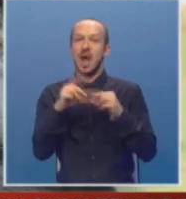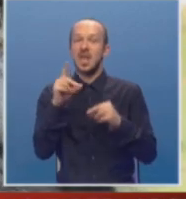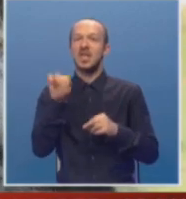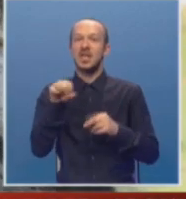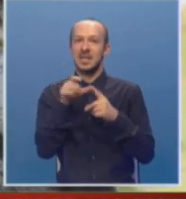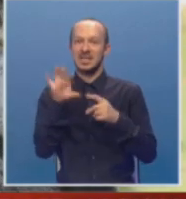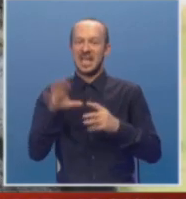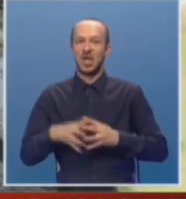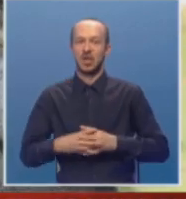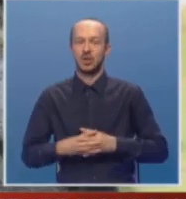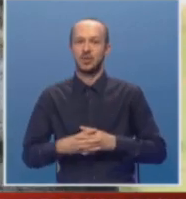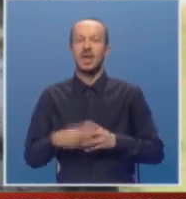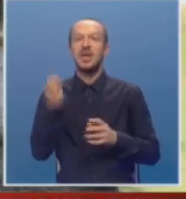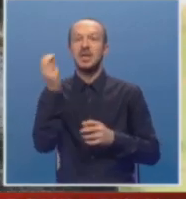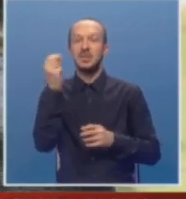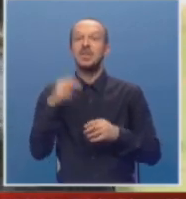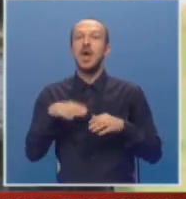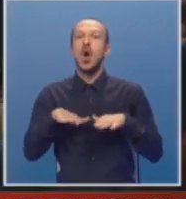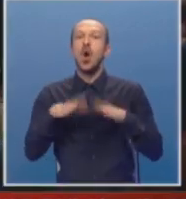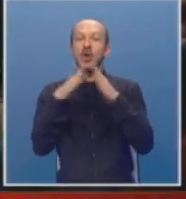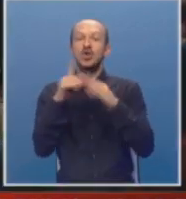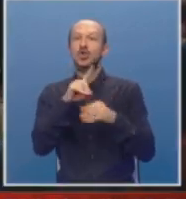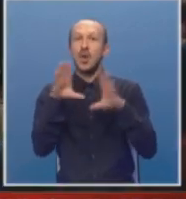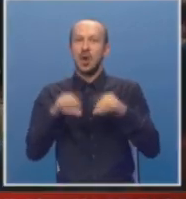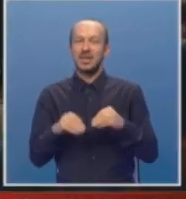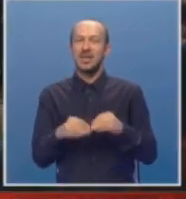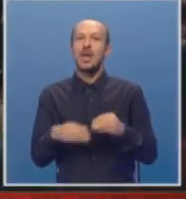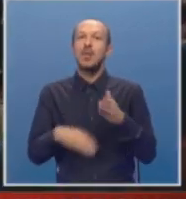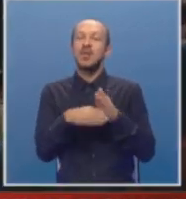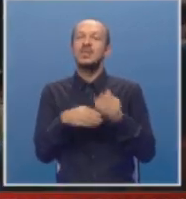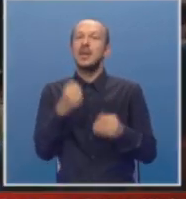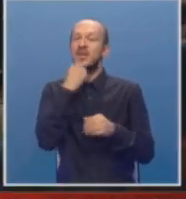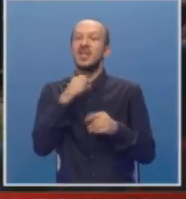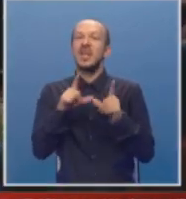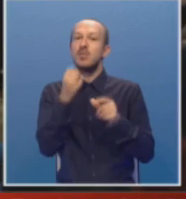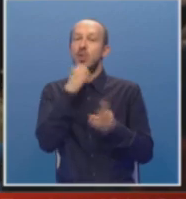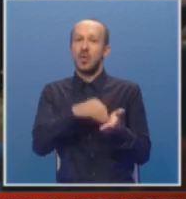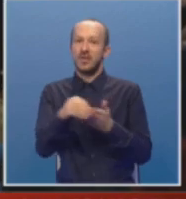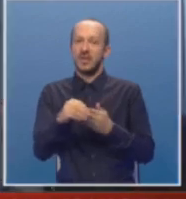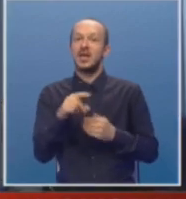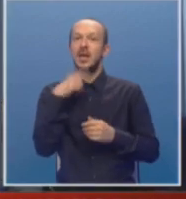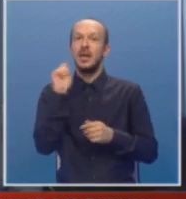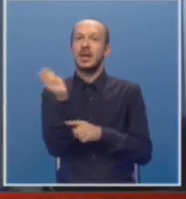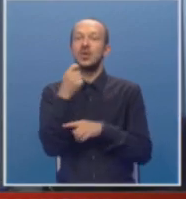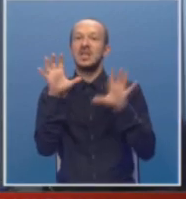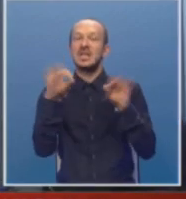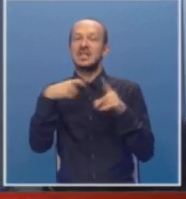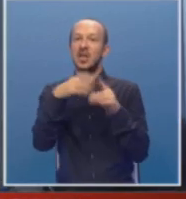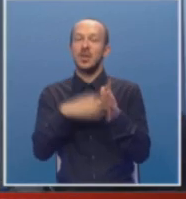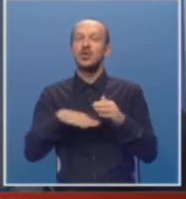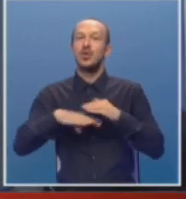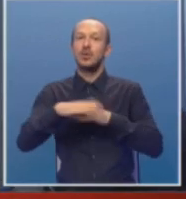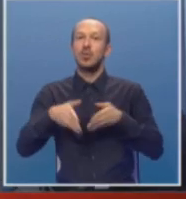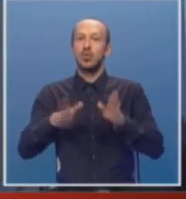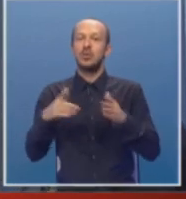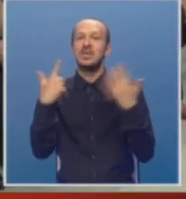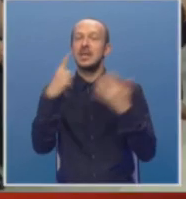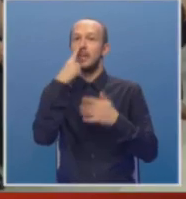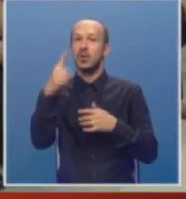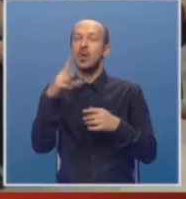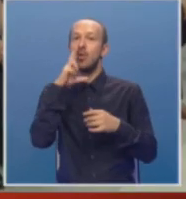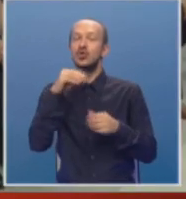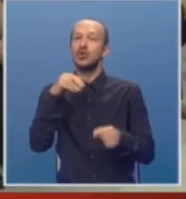se srpska ognjišta ne ugase. Podsticaj za privrednike i poljoprivrednike, rekordnih 10 km asfalta i 7 miliona